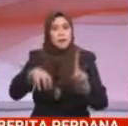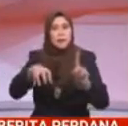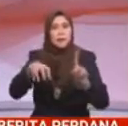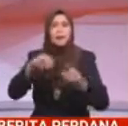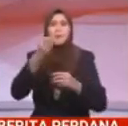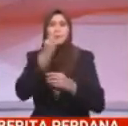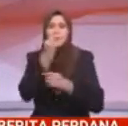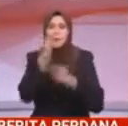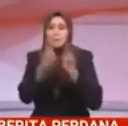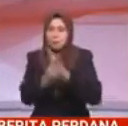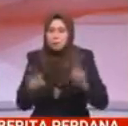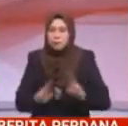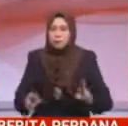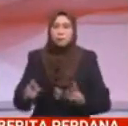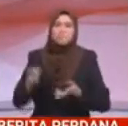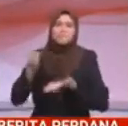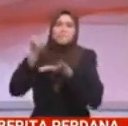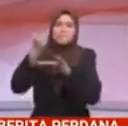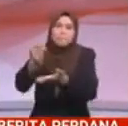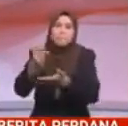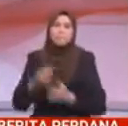ini.